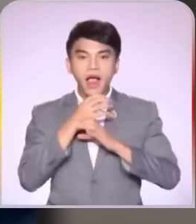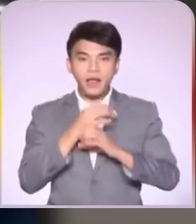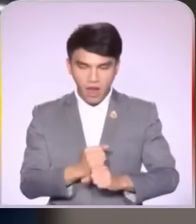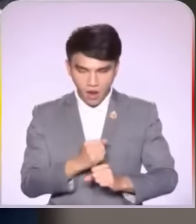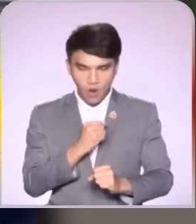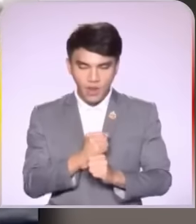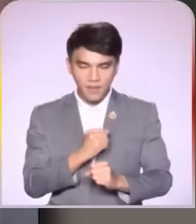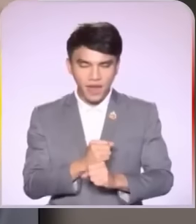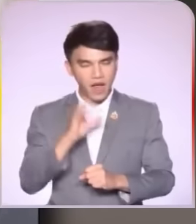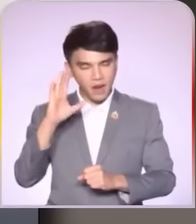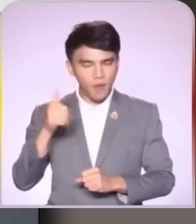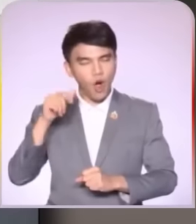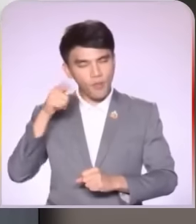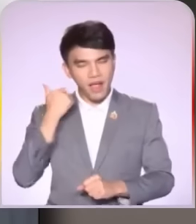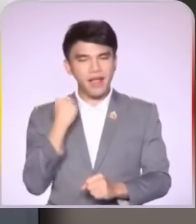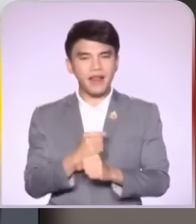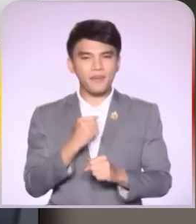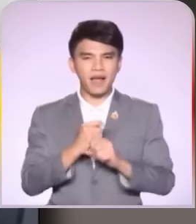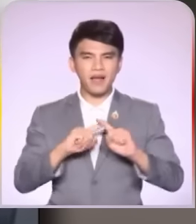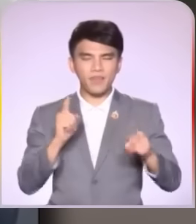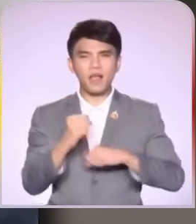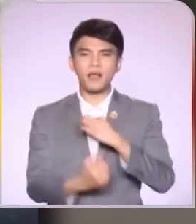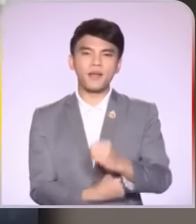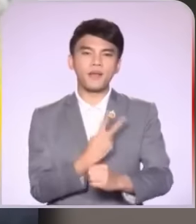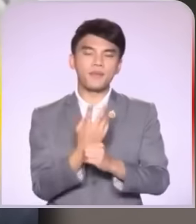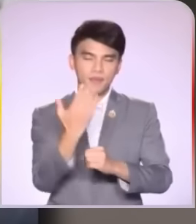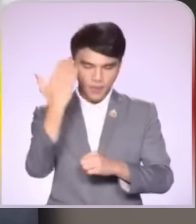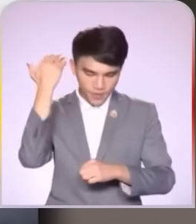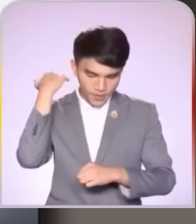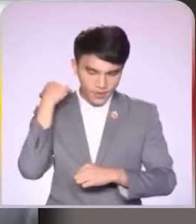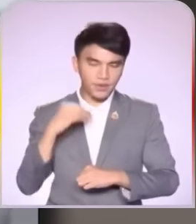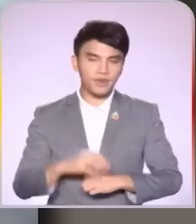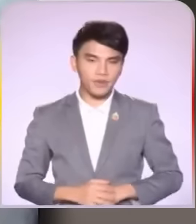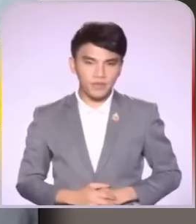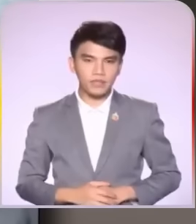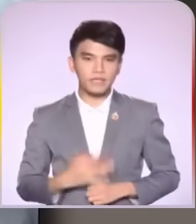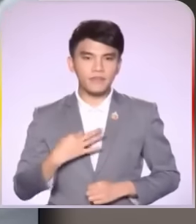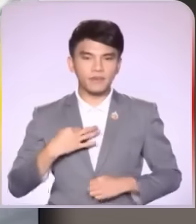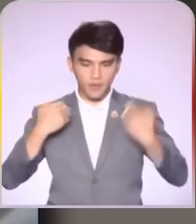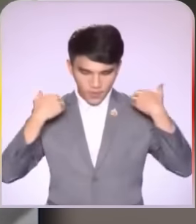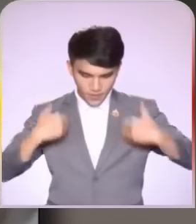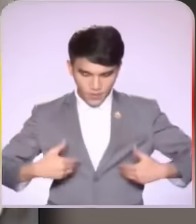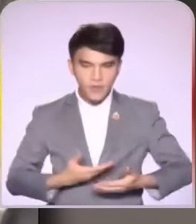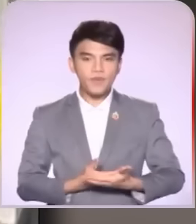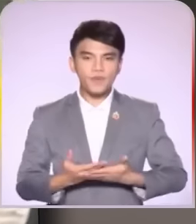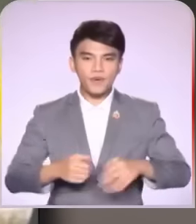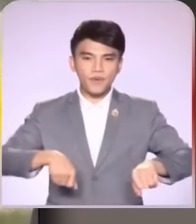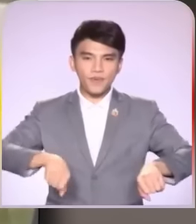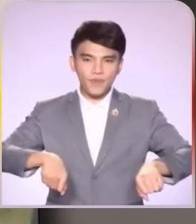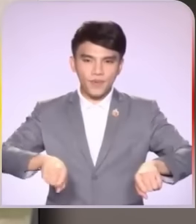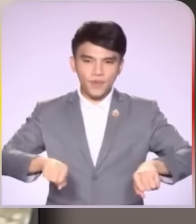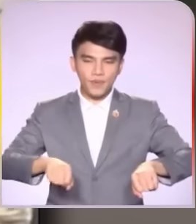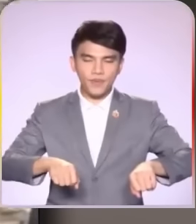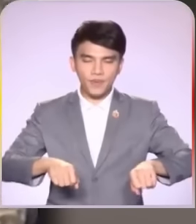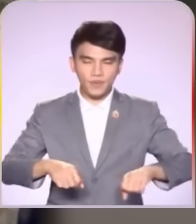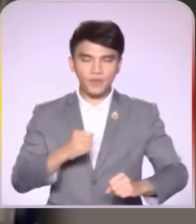ธุรกิจของพ่อแม่สามีแต่ว่าช่วงประมาณสักเกือบ2ปีที่แล้วเนี่ยสามีไปซื้อเสื้อวินหน้าหมู่บ้านจะมาขี่รถจักร